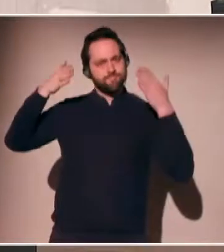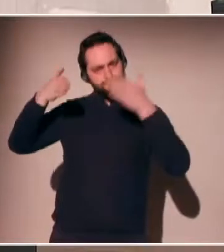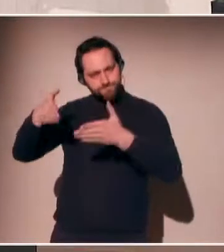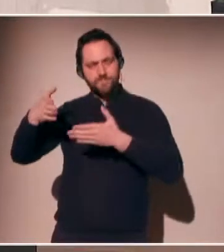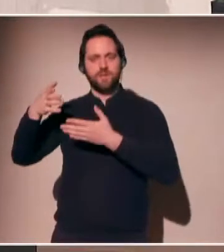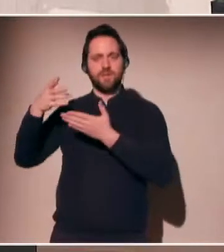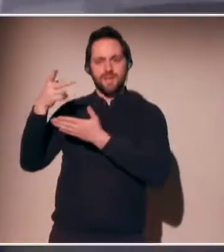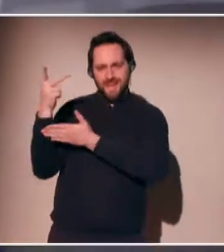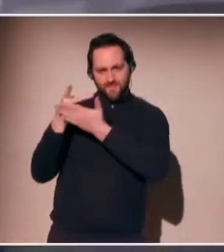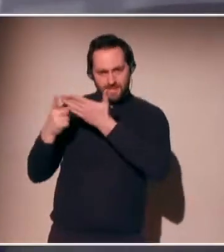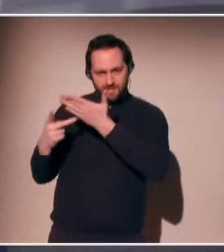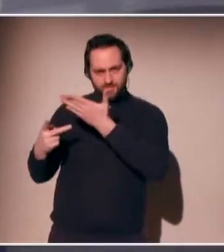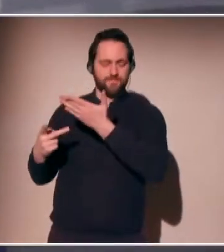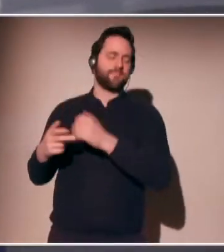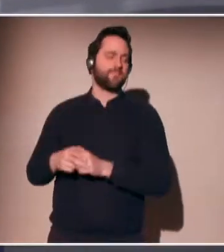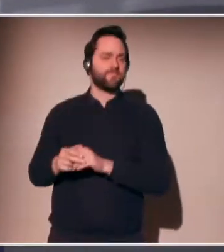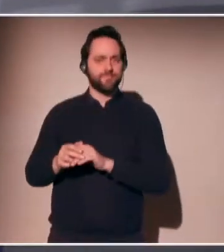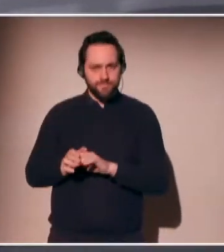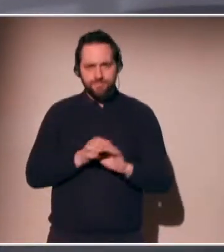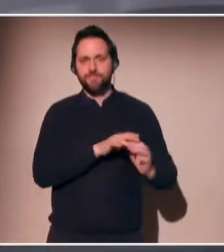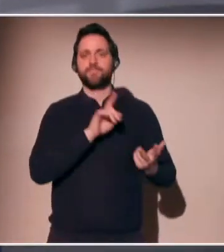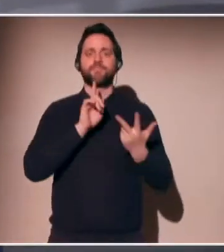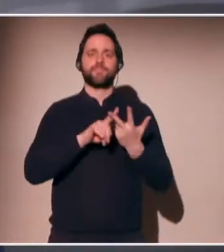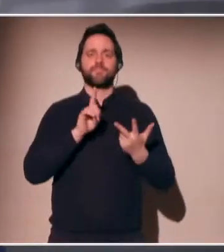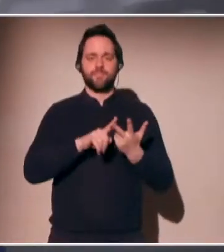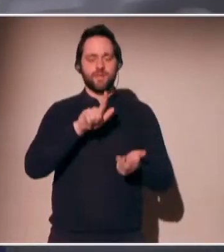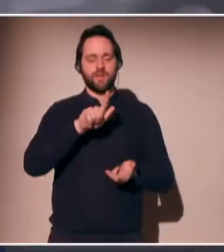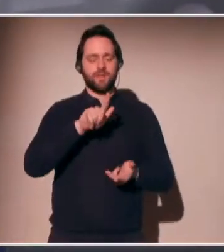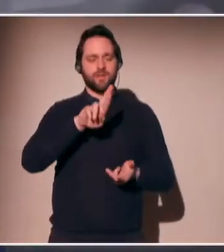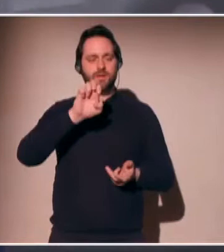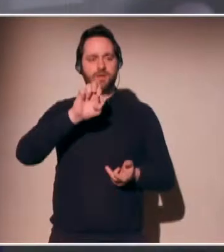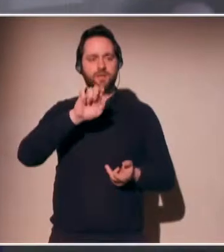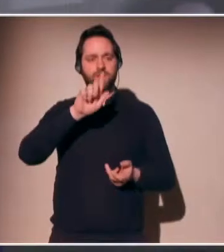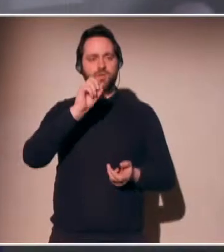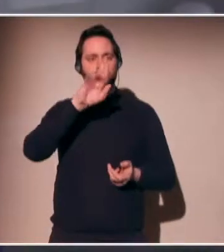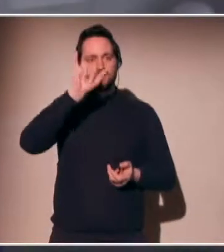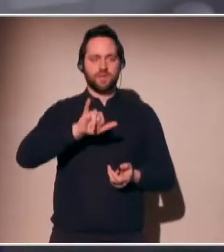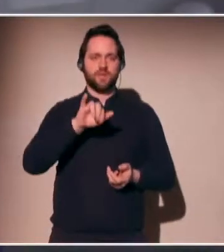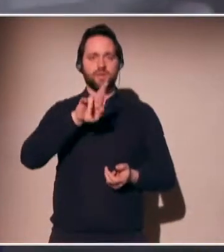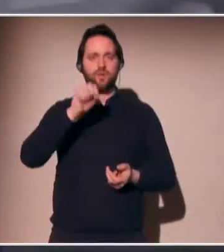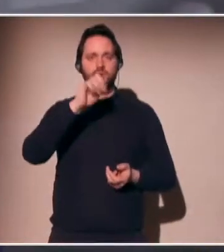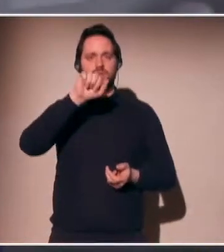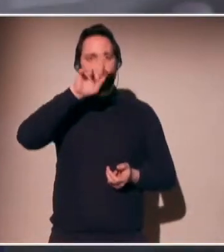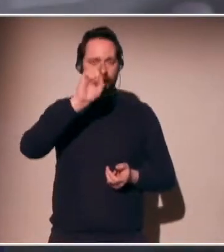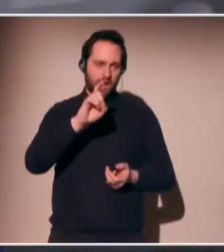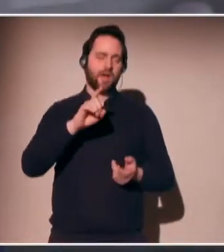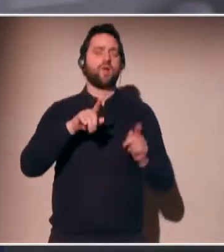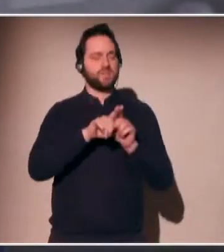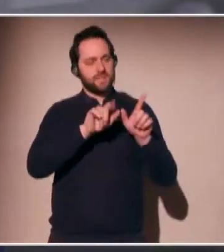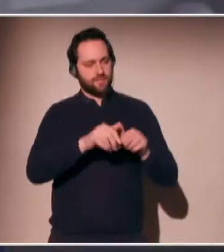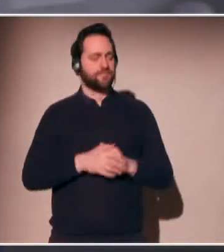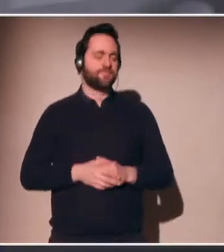Et Grégory Renard, donc parmi nous également. Je vais commencer par une question très